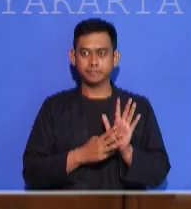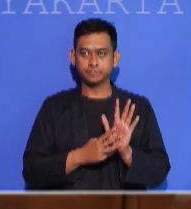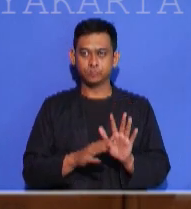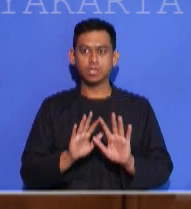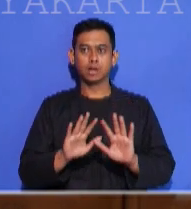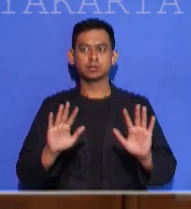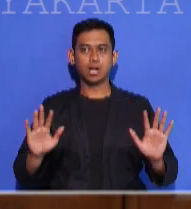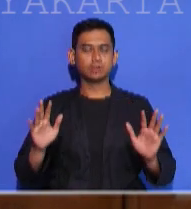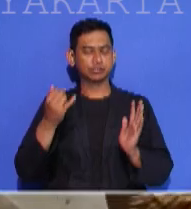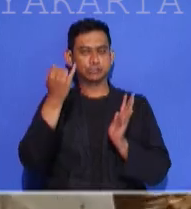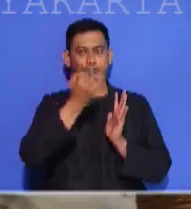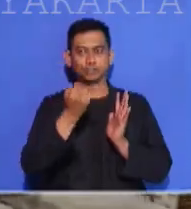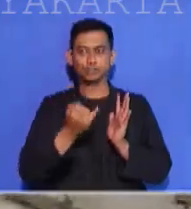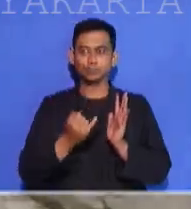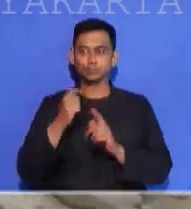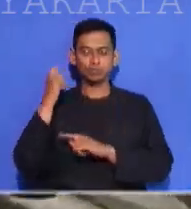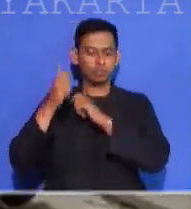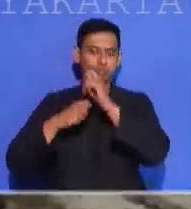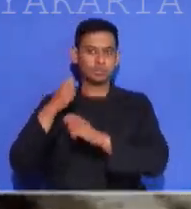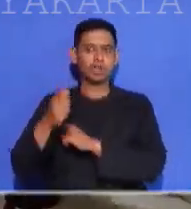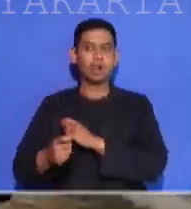kesenian tradisional.